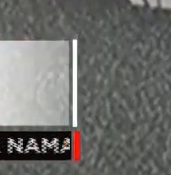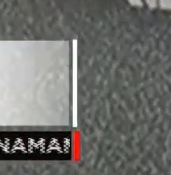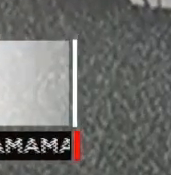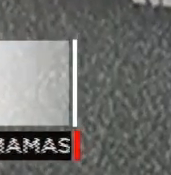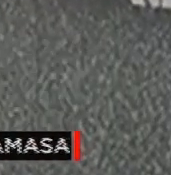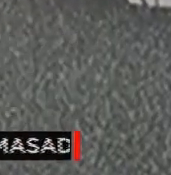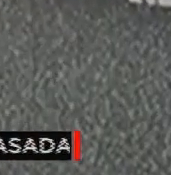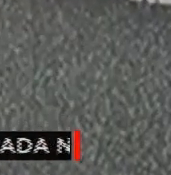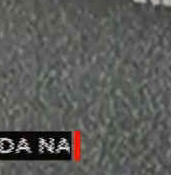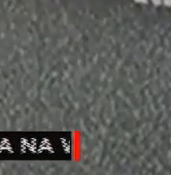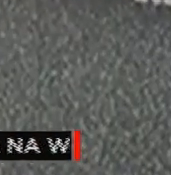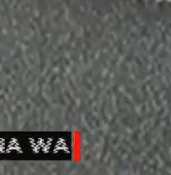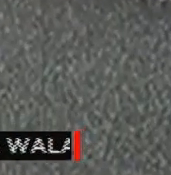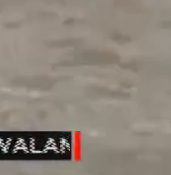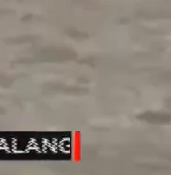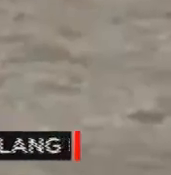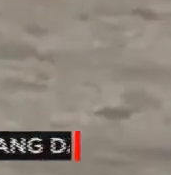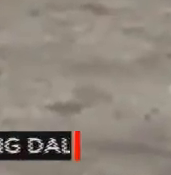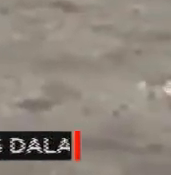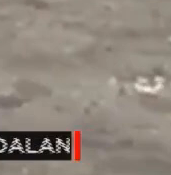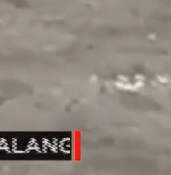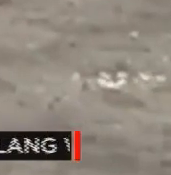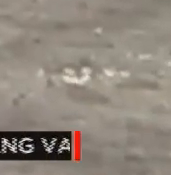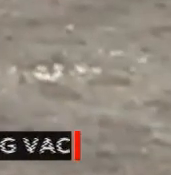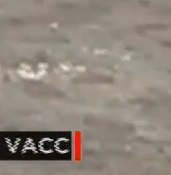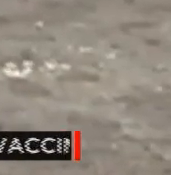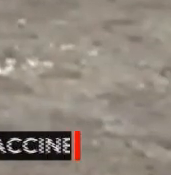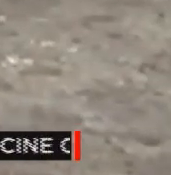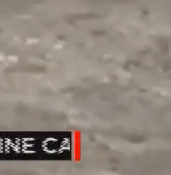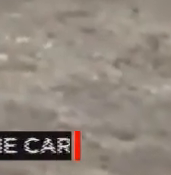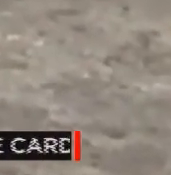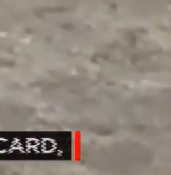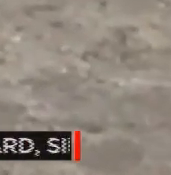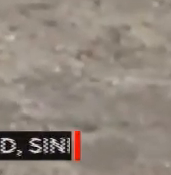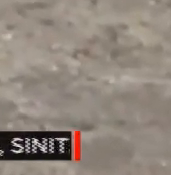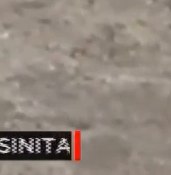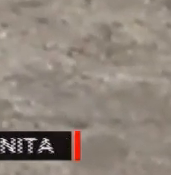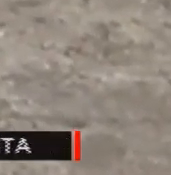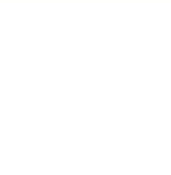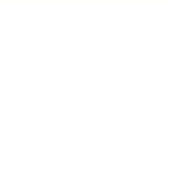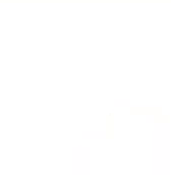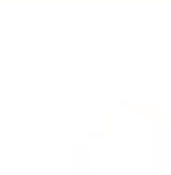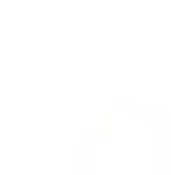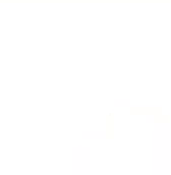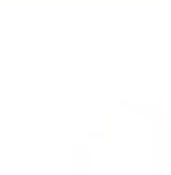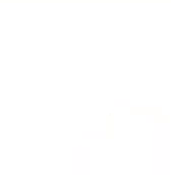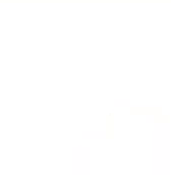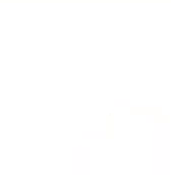Nagbabalita mula sa frontline, Justine Punsalang, News 5.